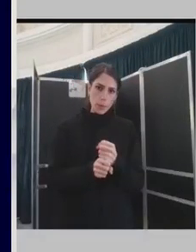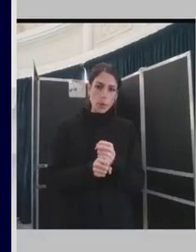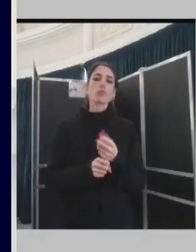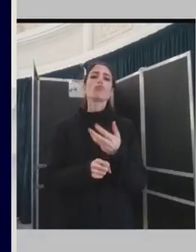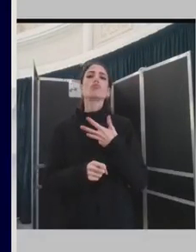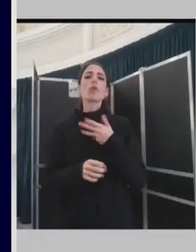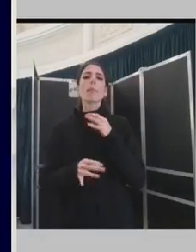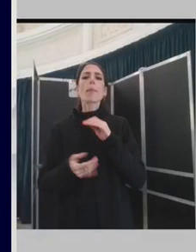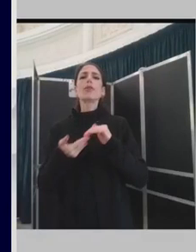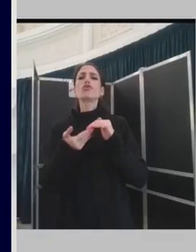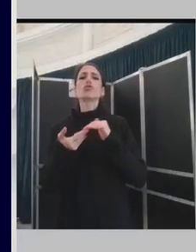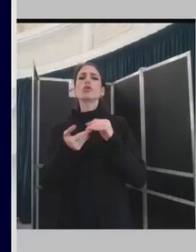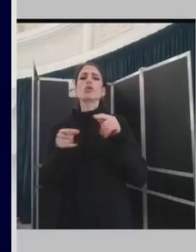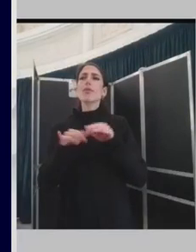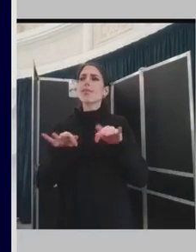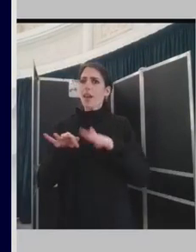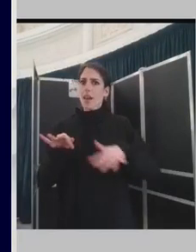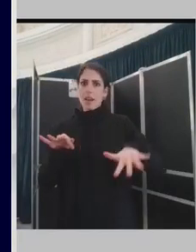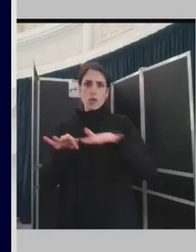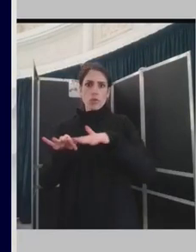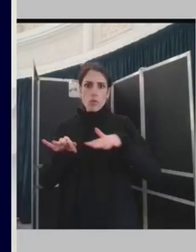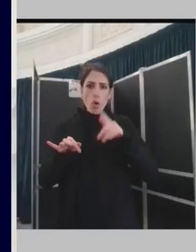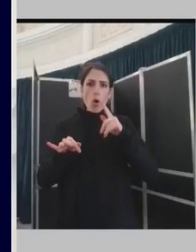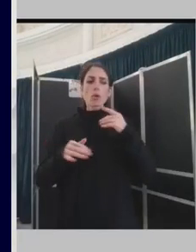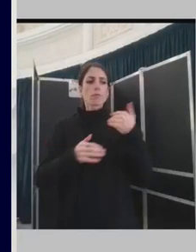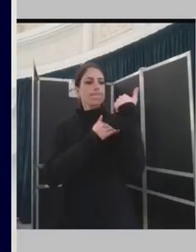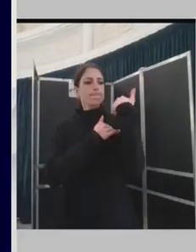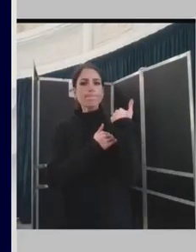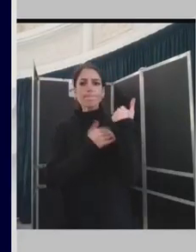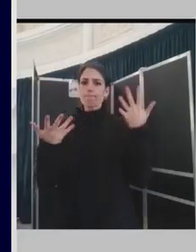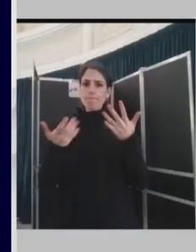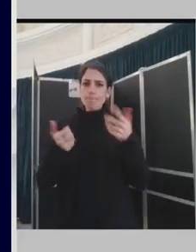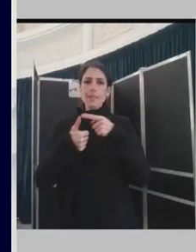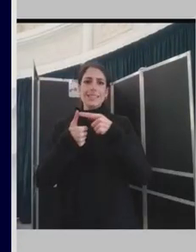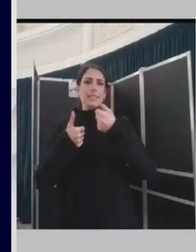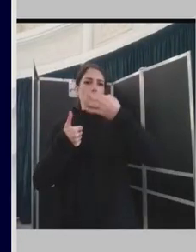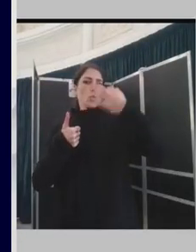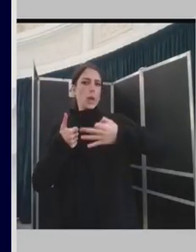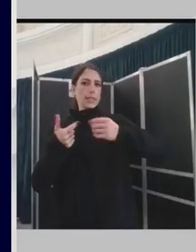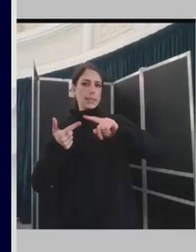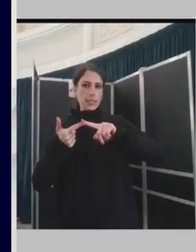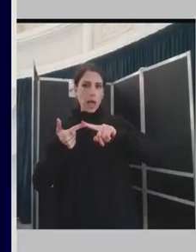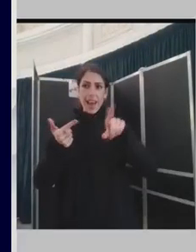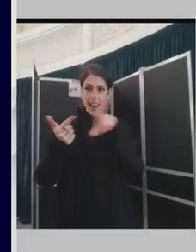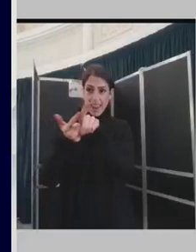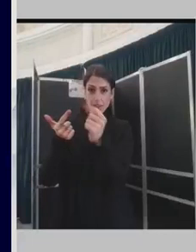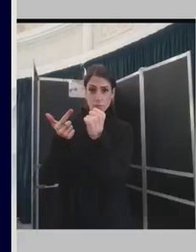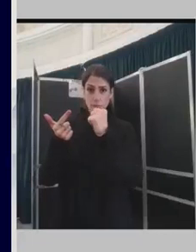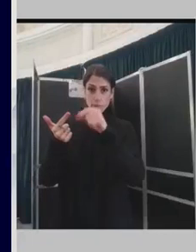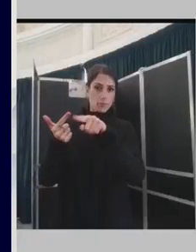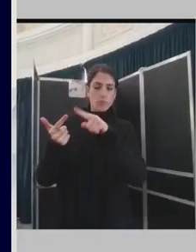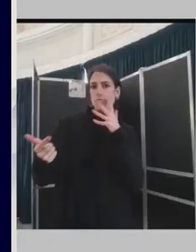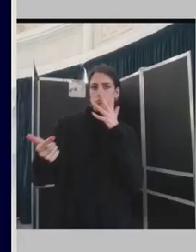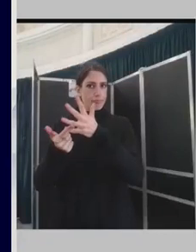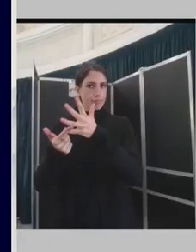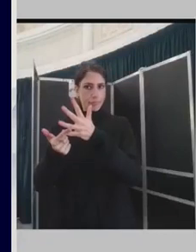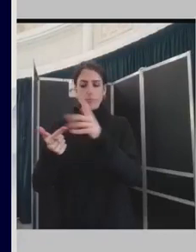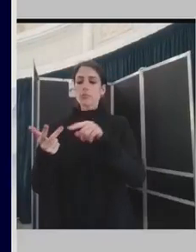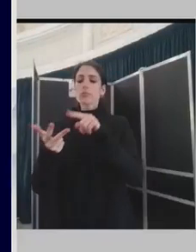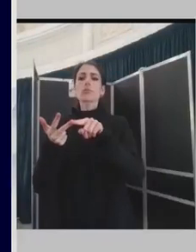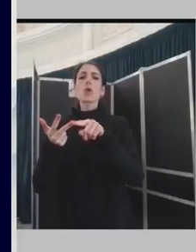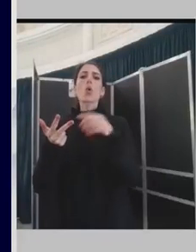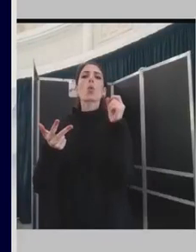di contrasto alle illegalità e di cultura del soccorso, e sono realtà